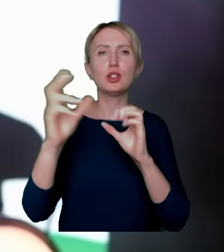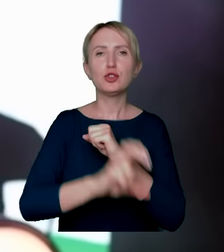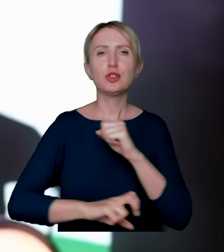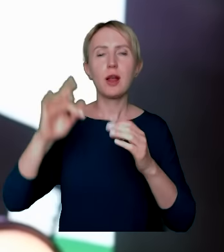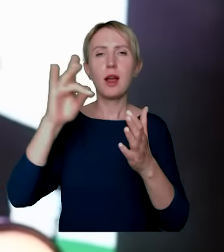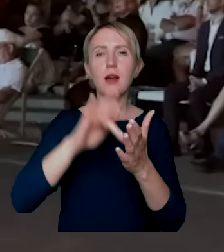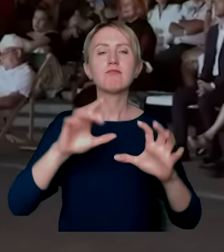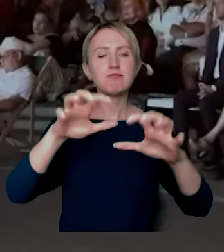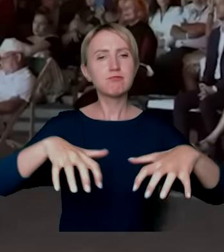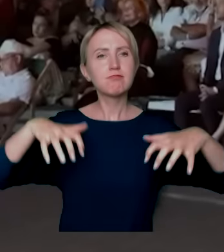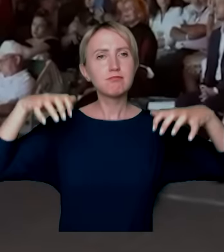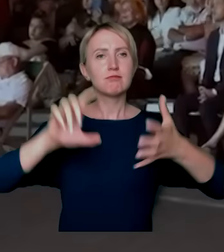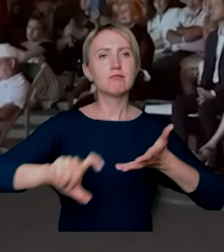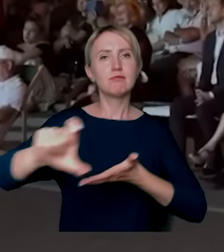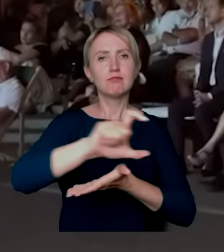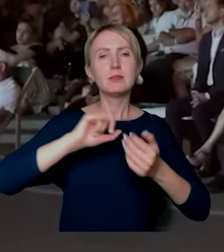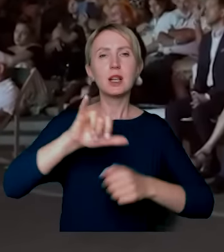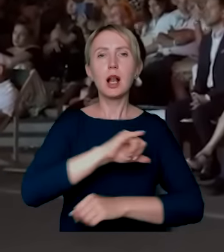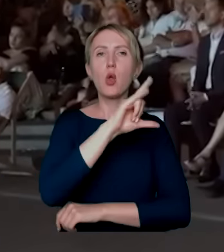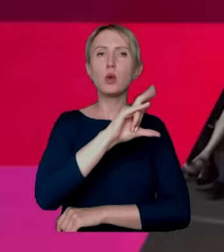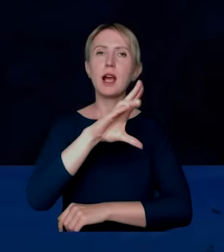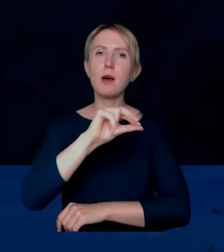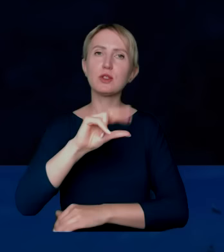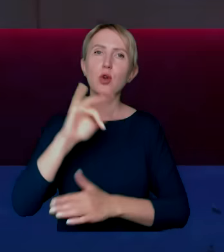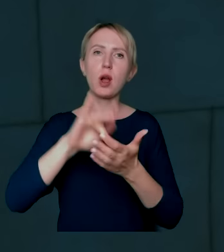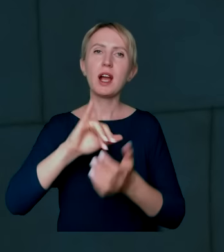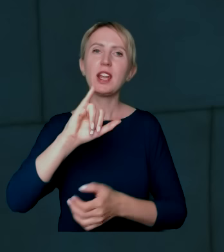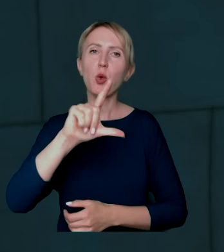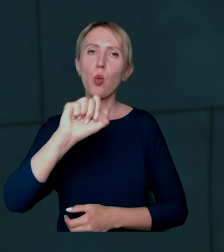Amfiteatrze Miejskim imienia Louisa Armstronga w Iławie.